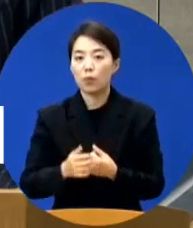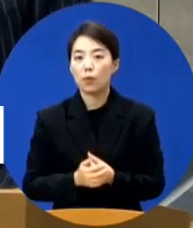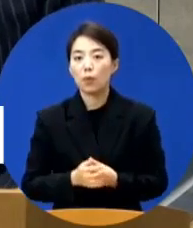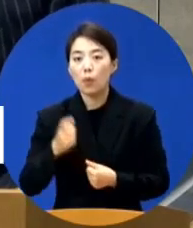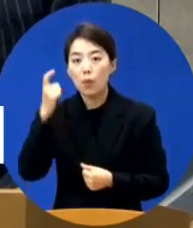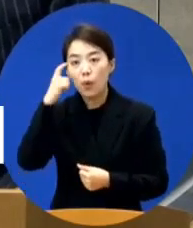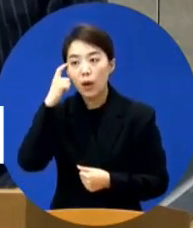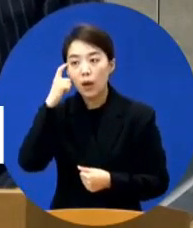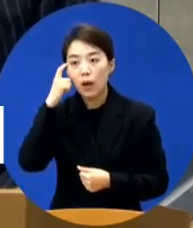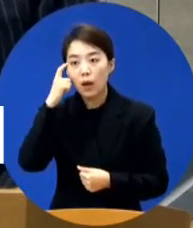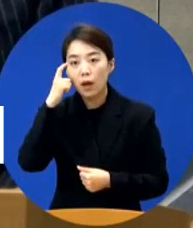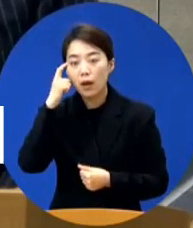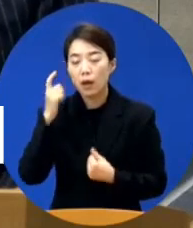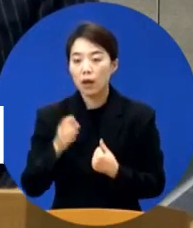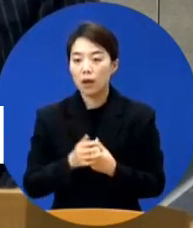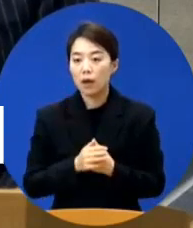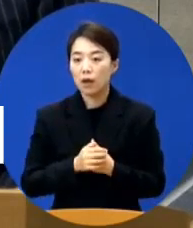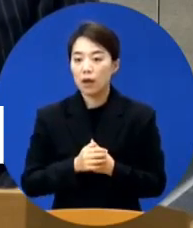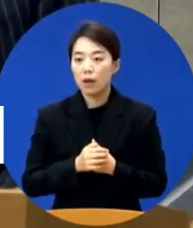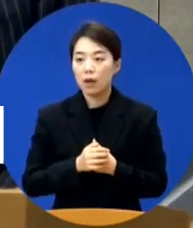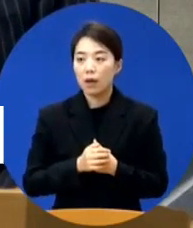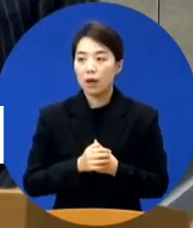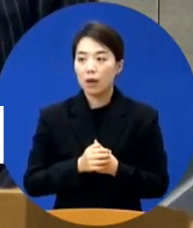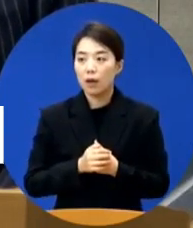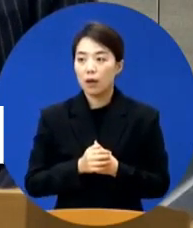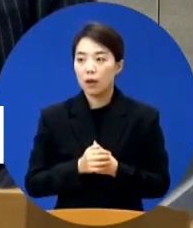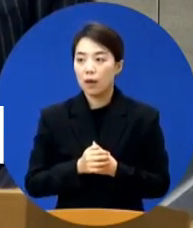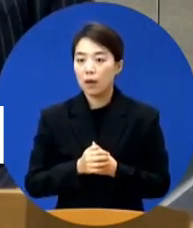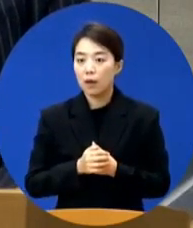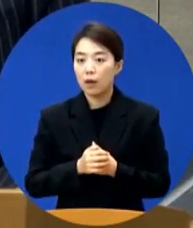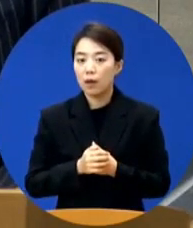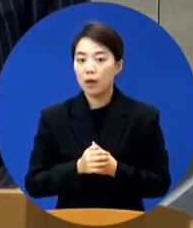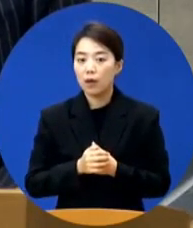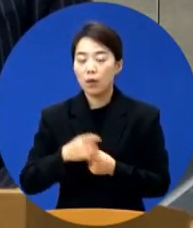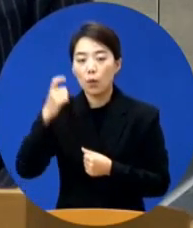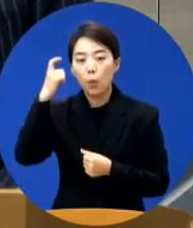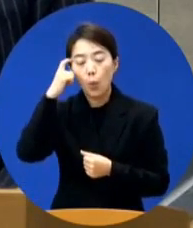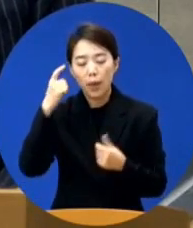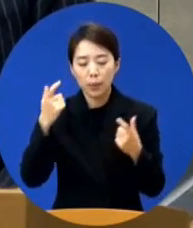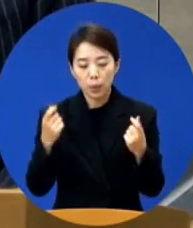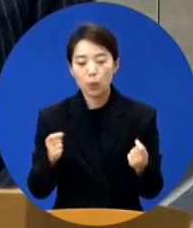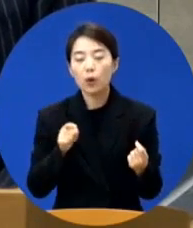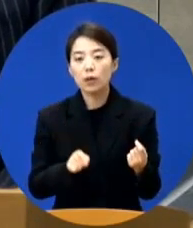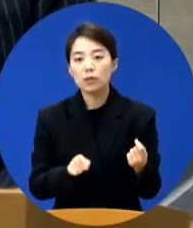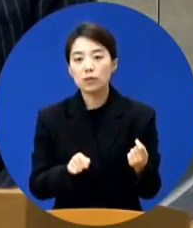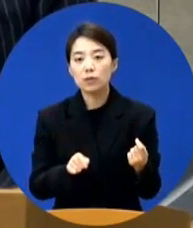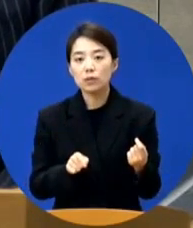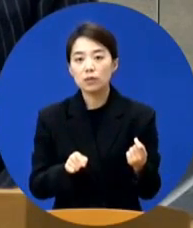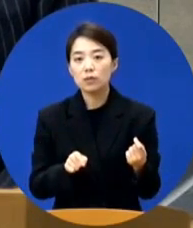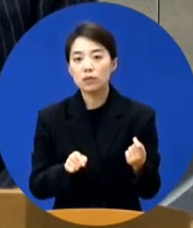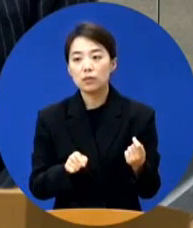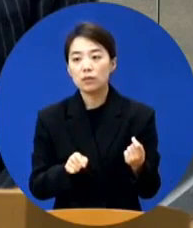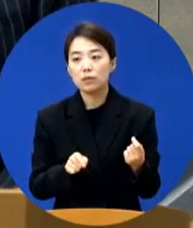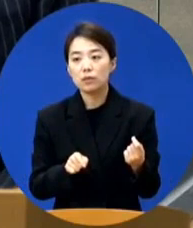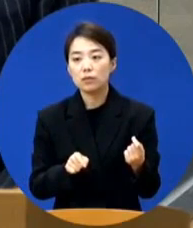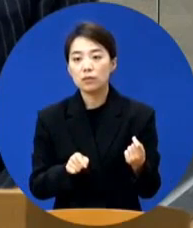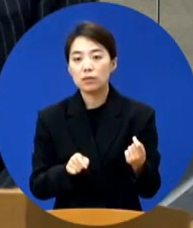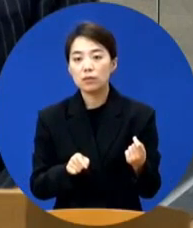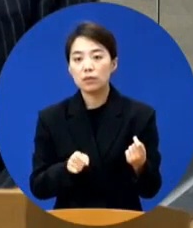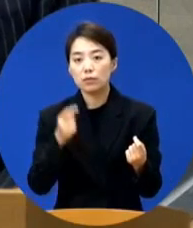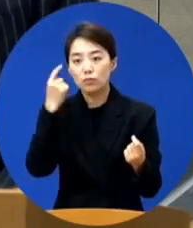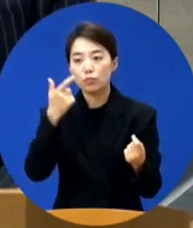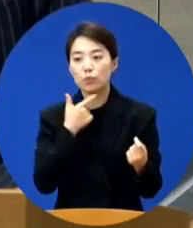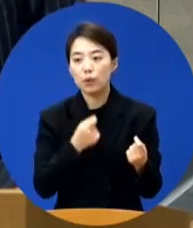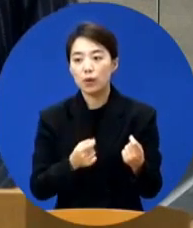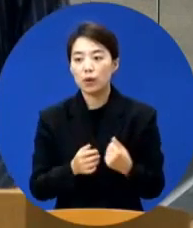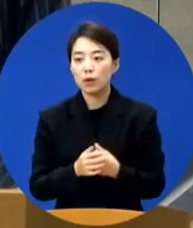이거 왜 이렇다고 기획재정부에 계셨으니까 숫자의 개념 밟으시니까 이거 왜 이런 이상한 숫자가 나왔다고 생각을 하세요?